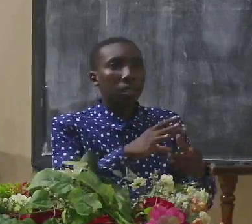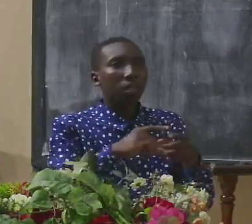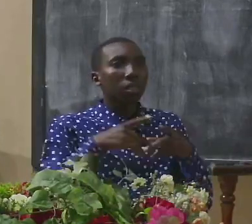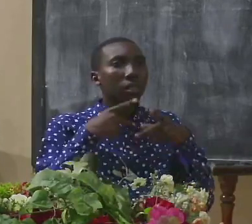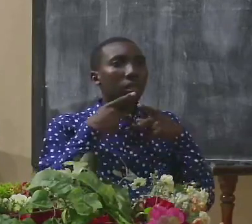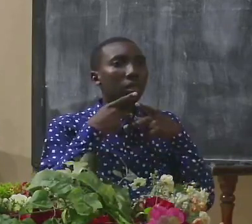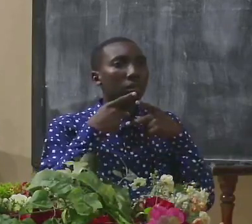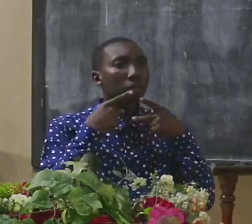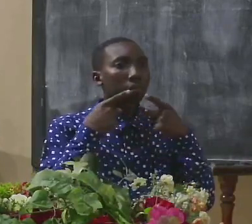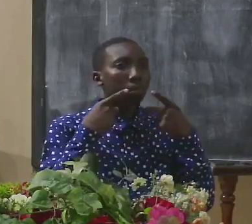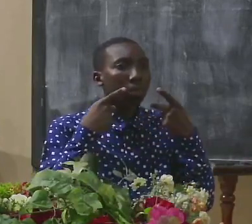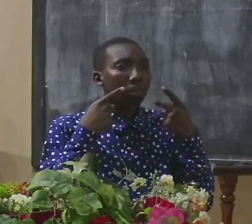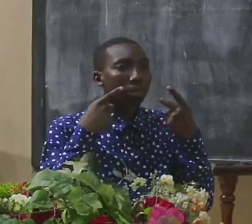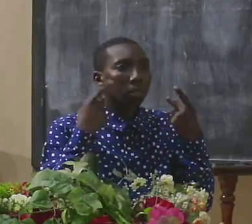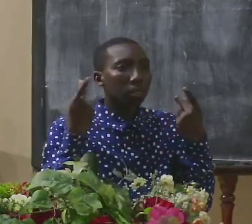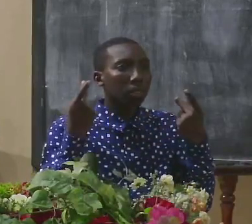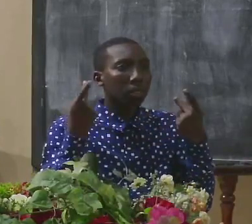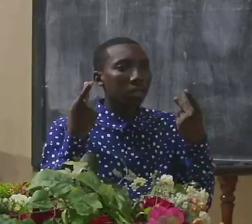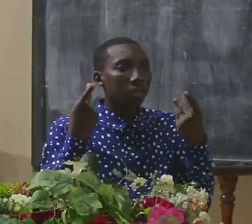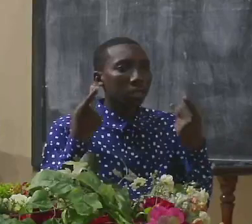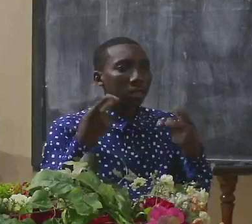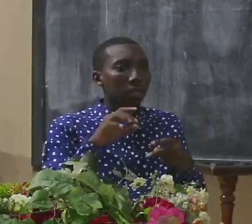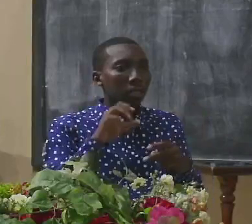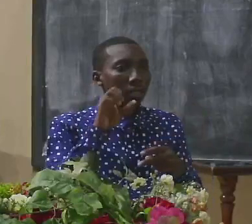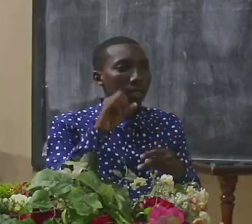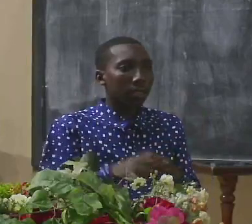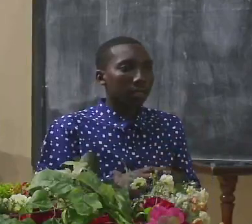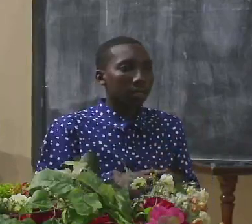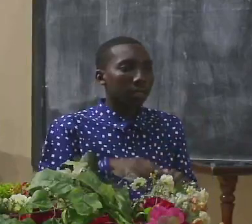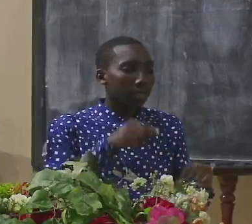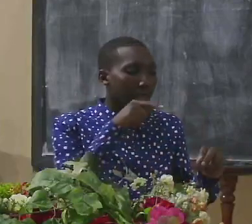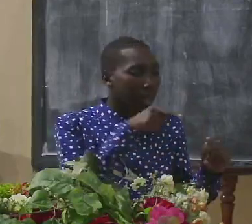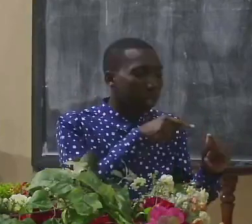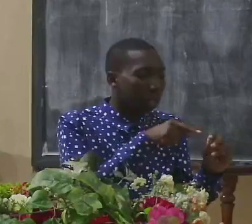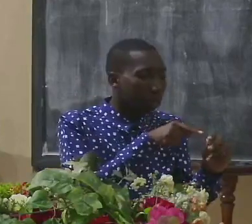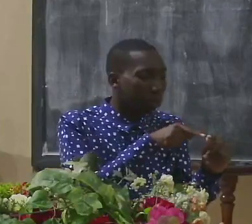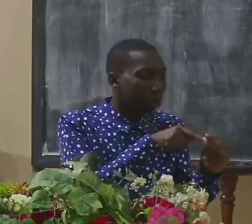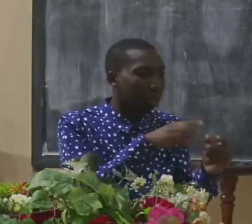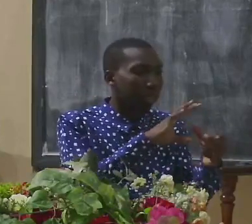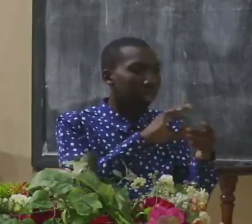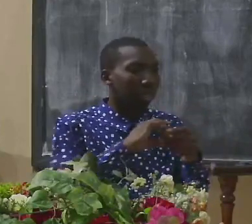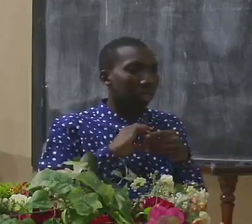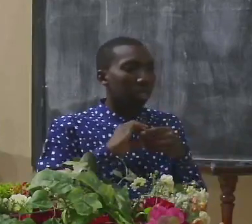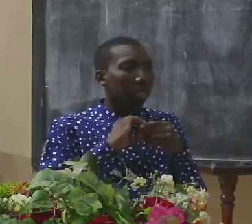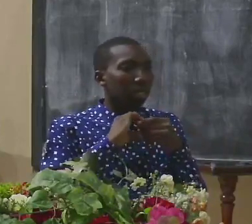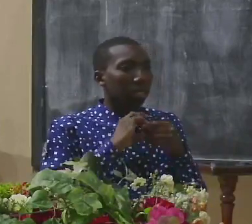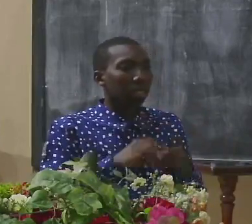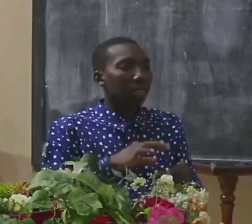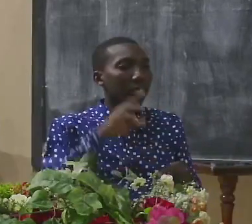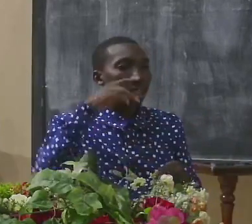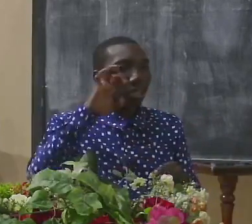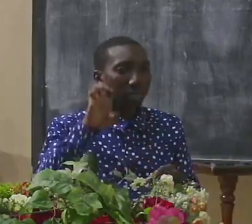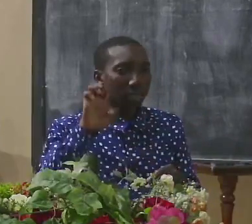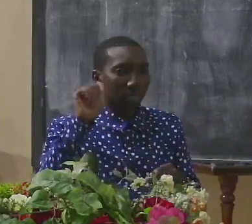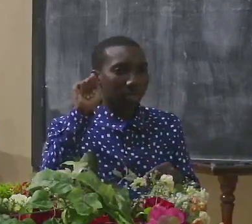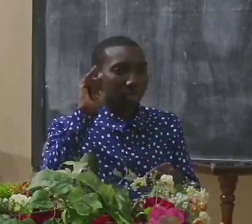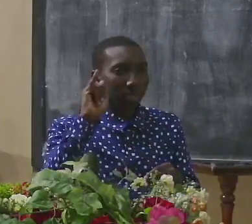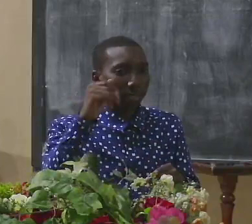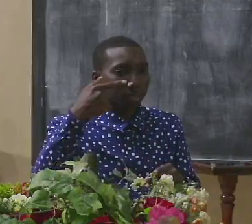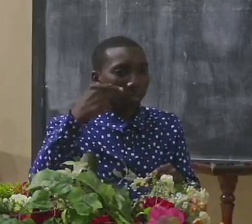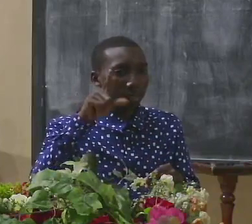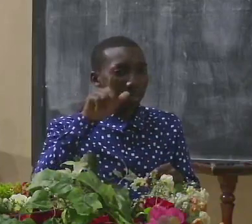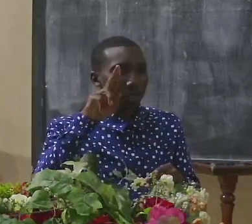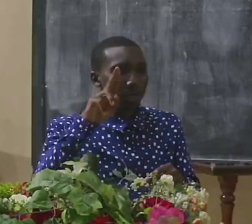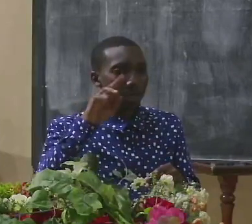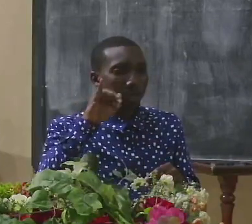wa Bukavu. Et du pasteur Shindano de Bukavu. Zinaletwa na ndugu Jacques. Elles nous sont